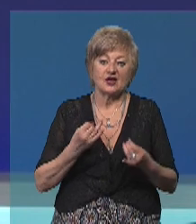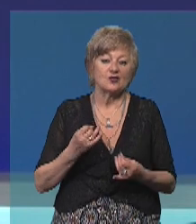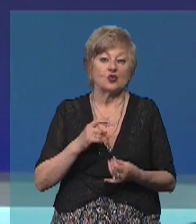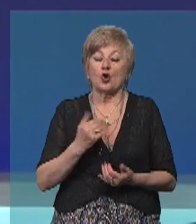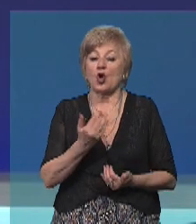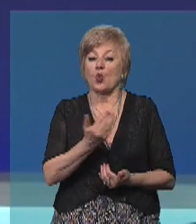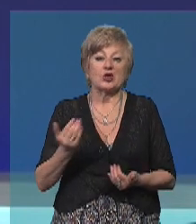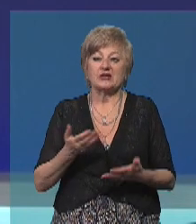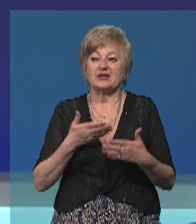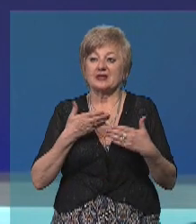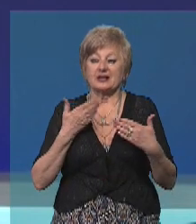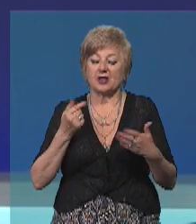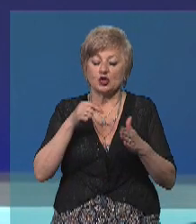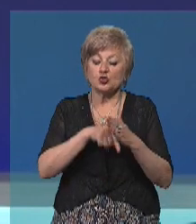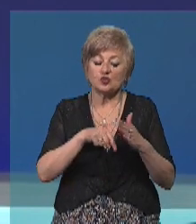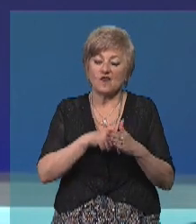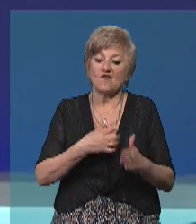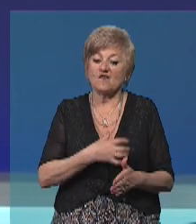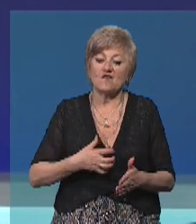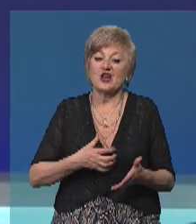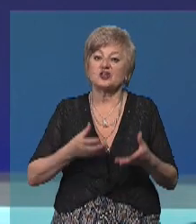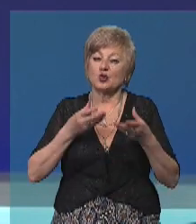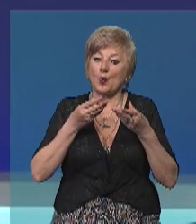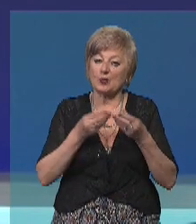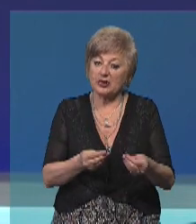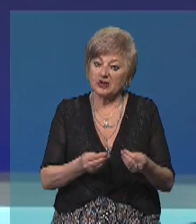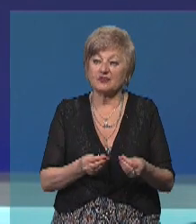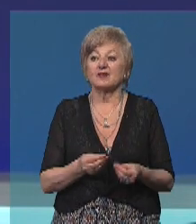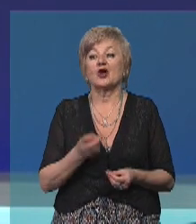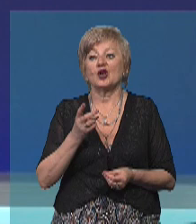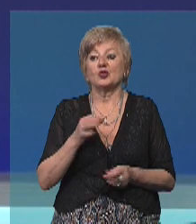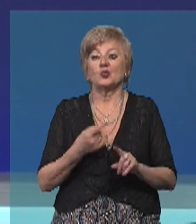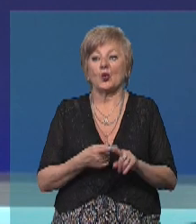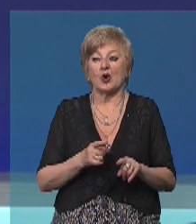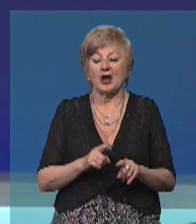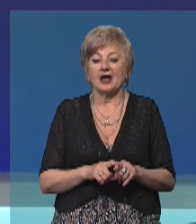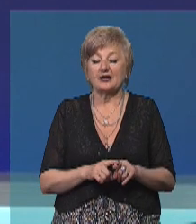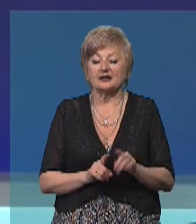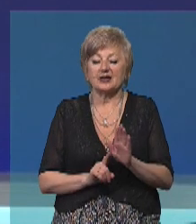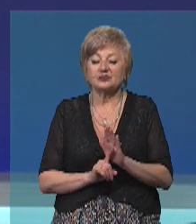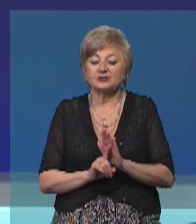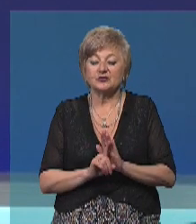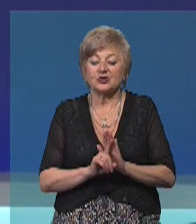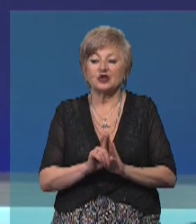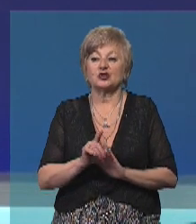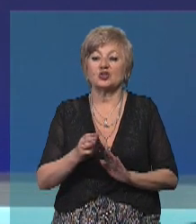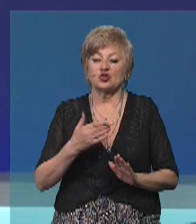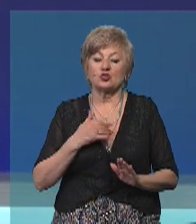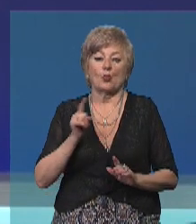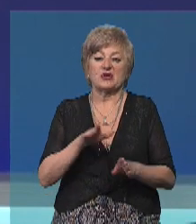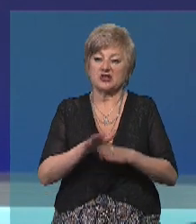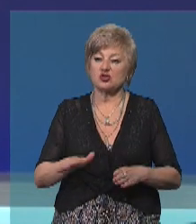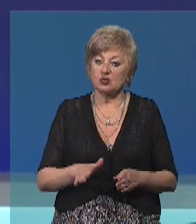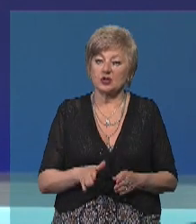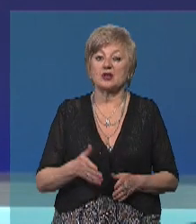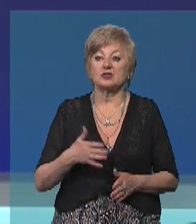не мають суттєвого впливу на електорат, на виборця. Але це зерно, яке ми закладаємо на майбутнє. Я